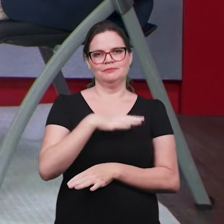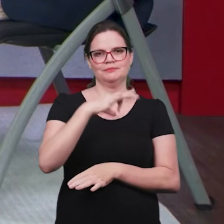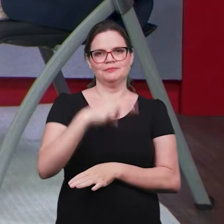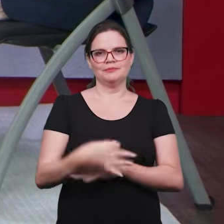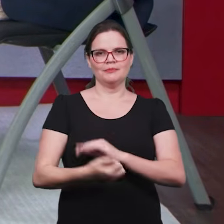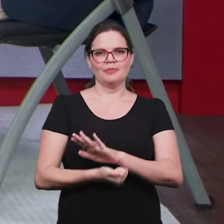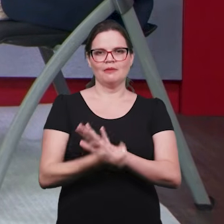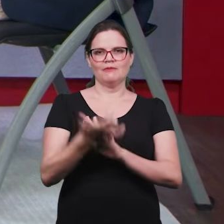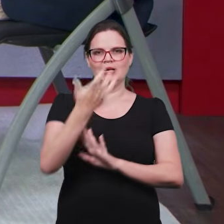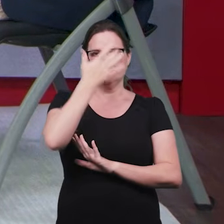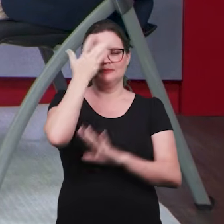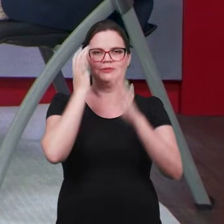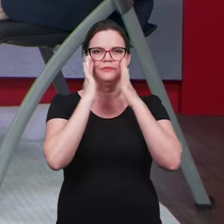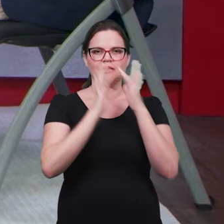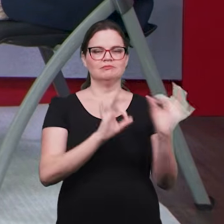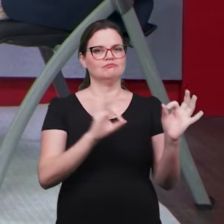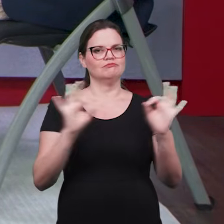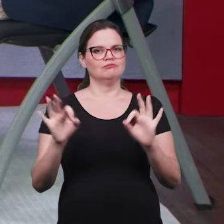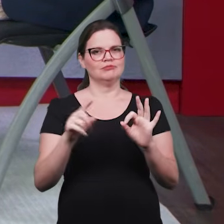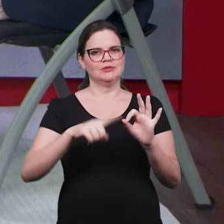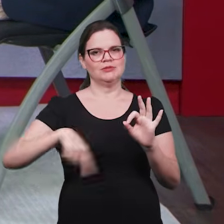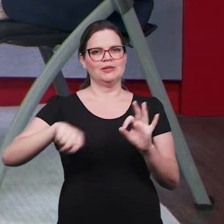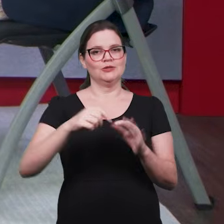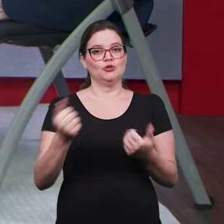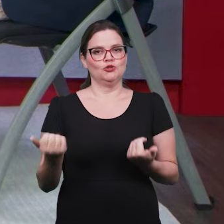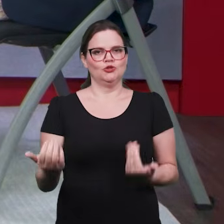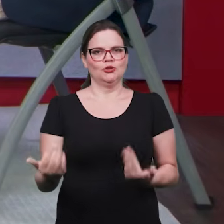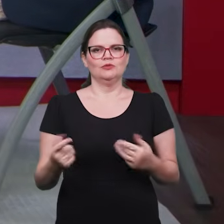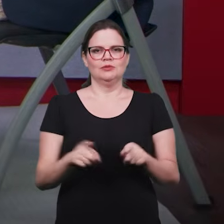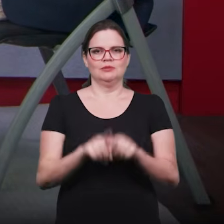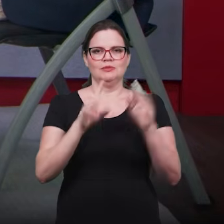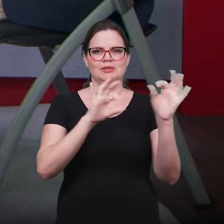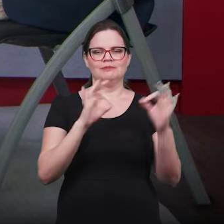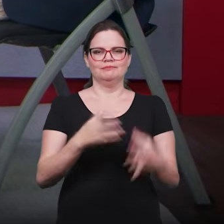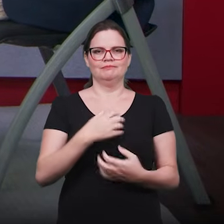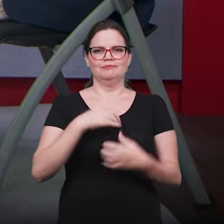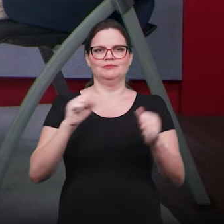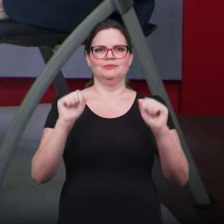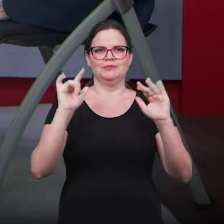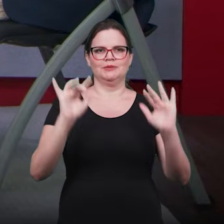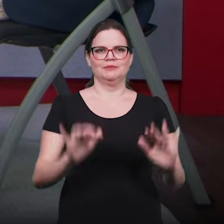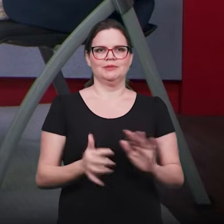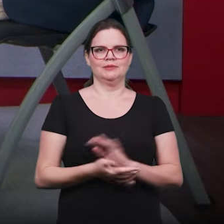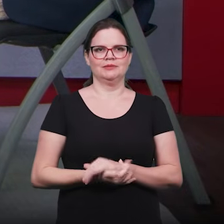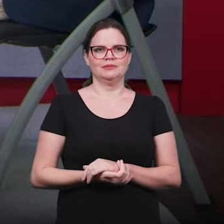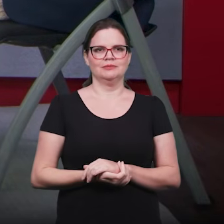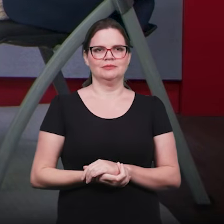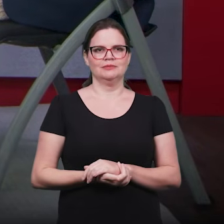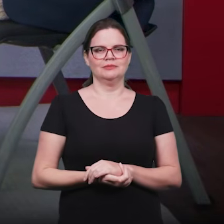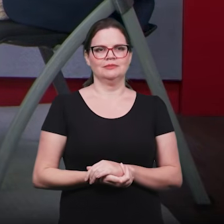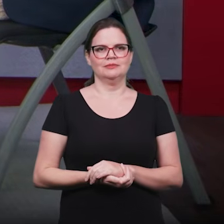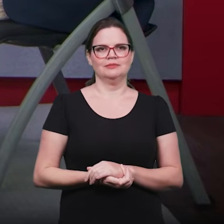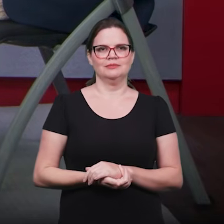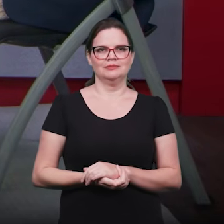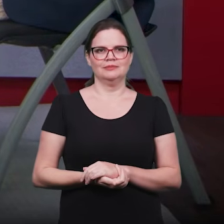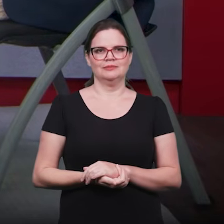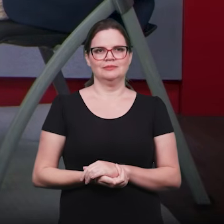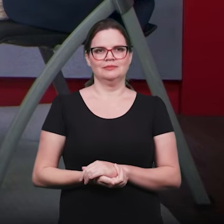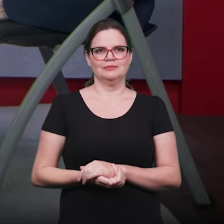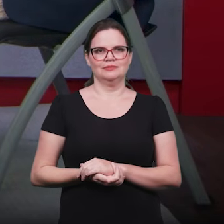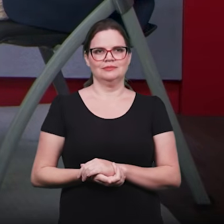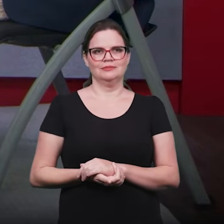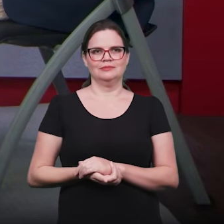Com certeza atingirá muitas vidas de jovens que vão acompanhar o programa. Пастор Элигиус, благодарим Тебя за